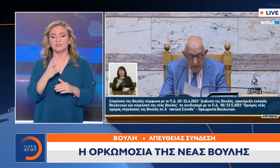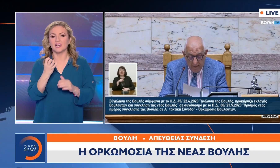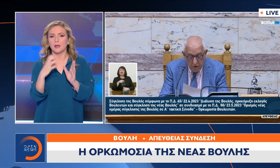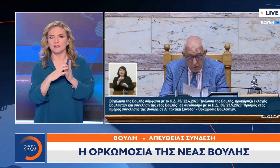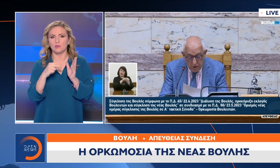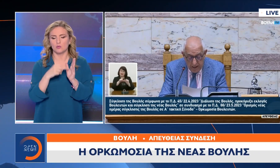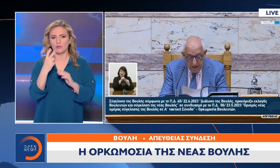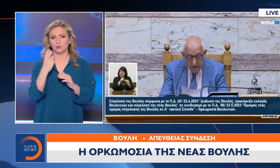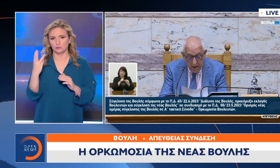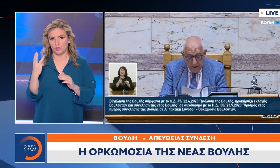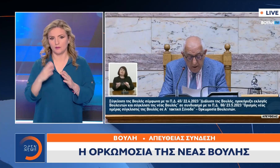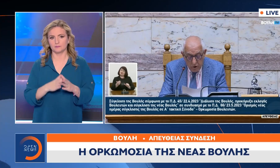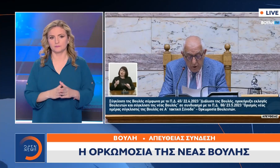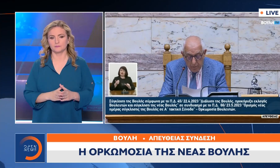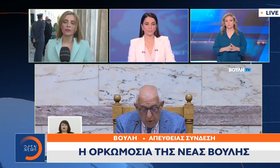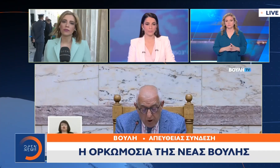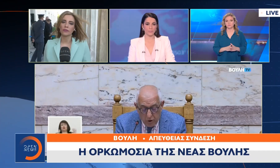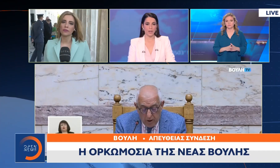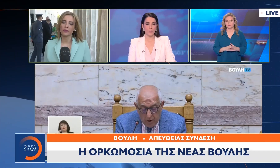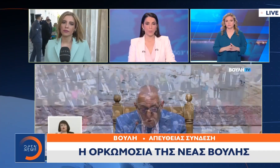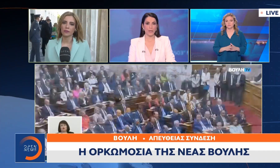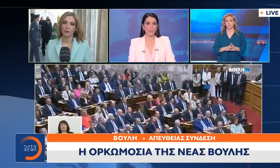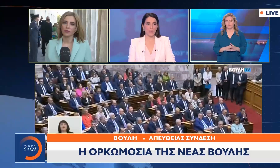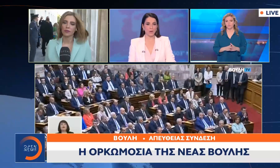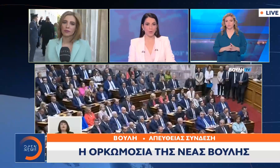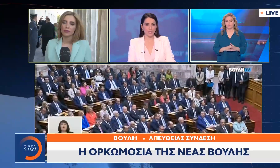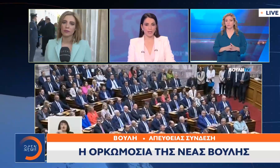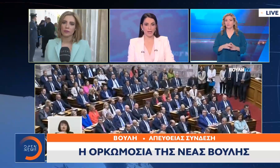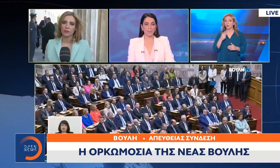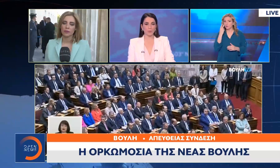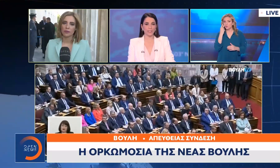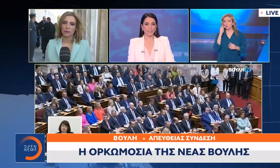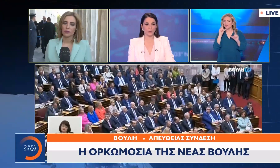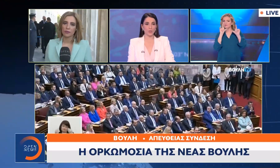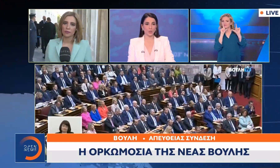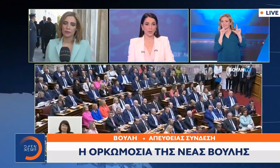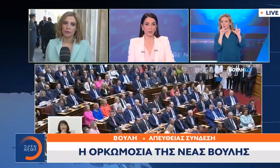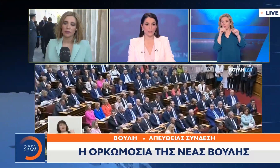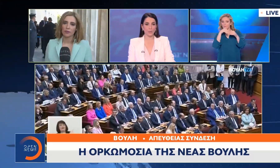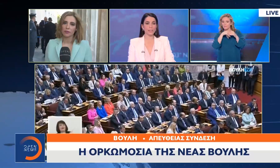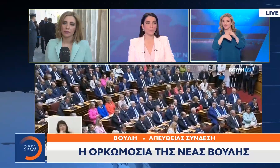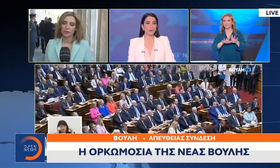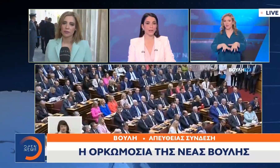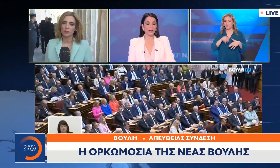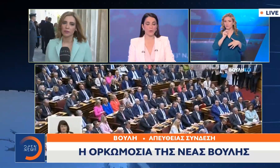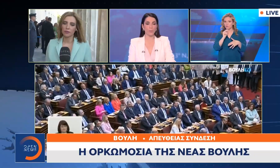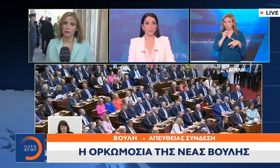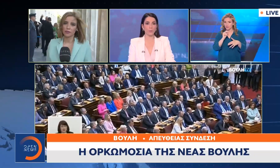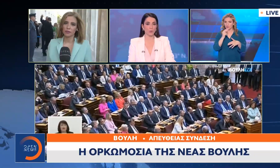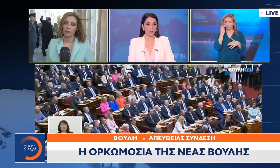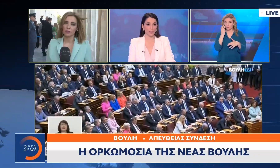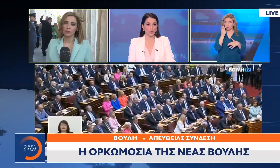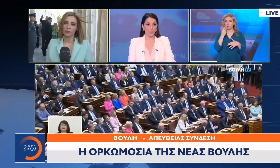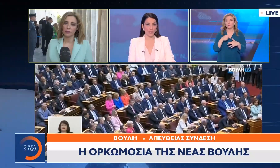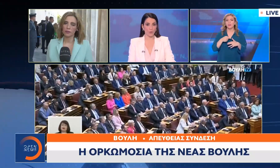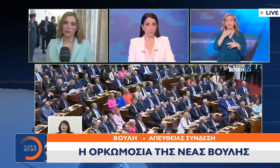του 2023. Στον Υπουργό Εσωτερικών. Πήραμε μια εικόνα από την, το εσωτερικό της Βουλής. Σε πολύ λίγο περιμένουμε